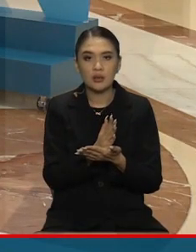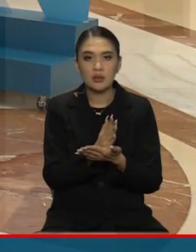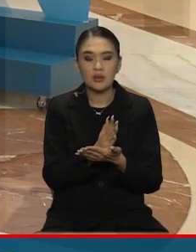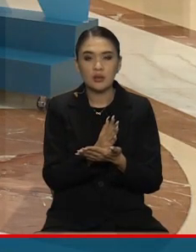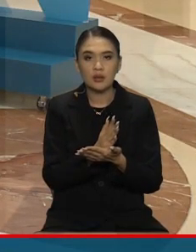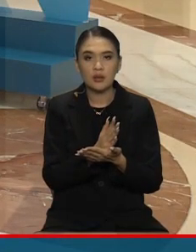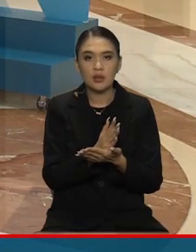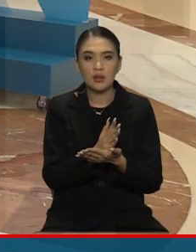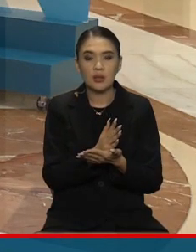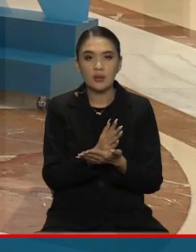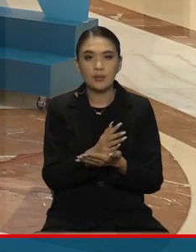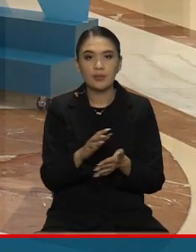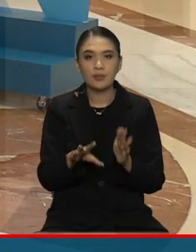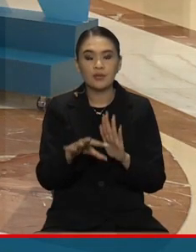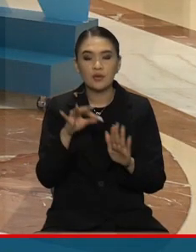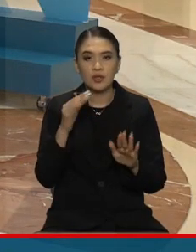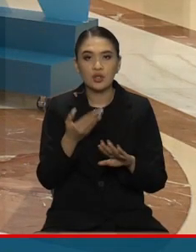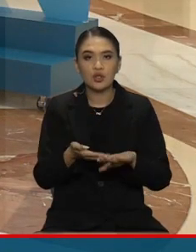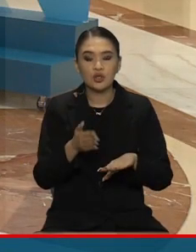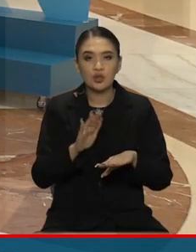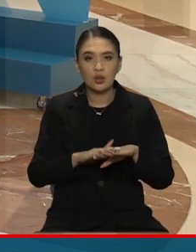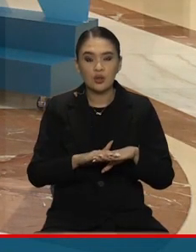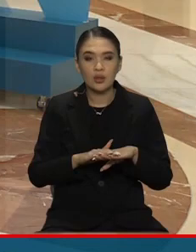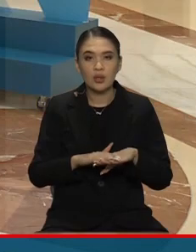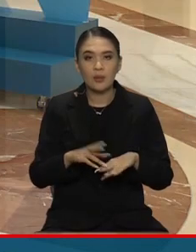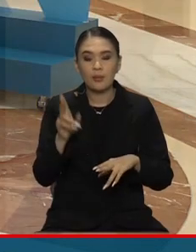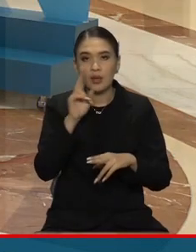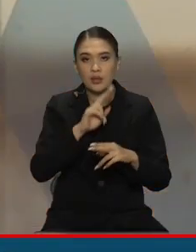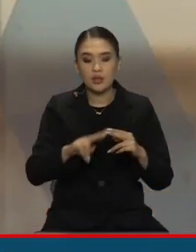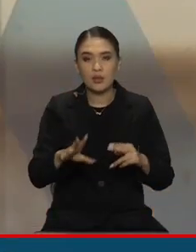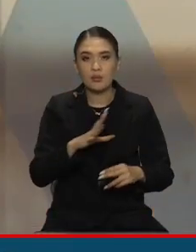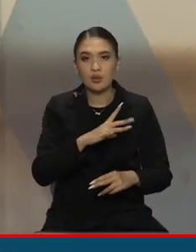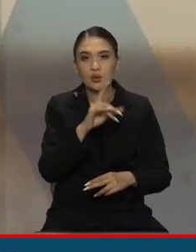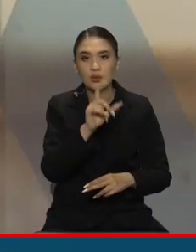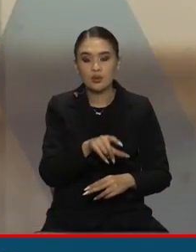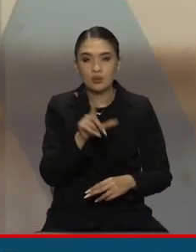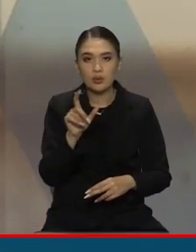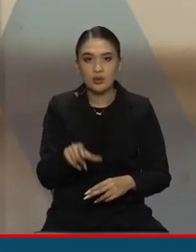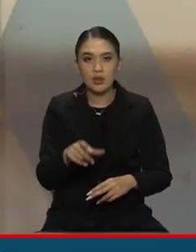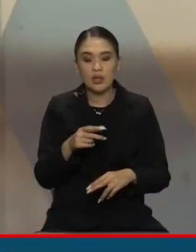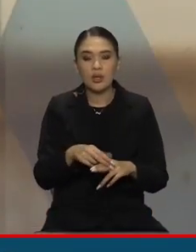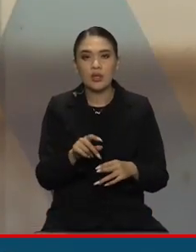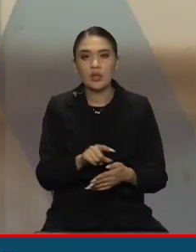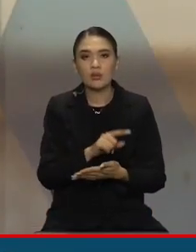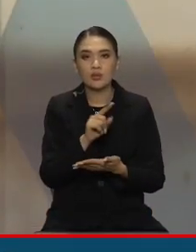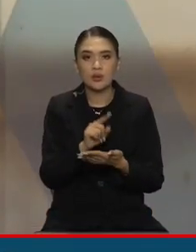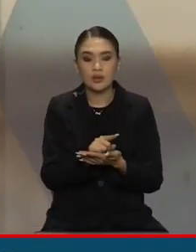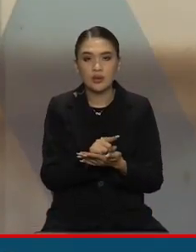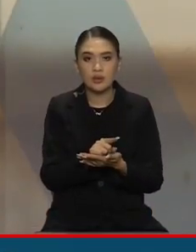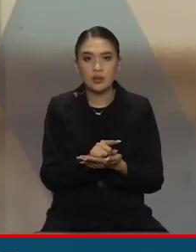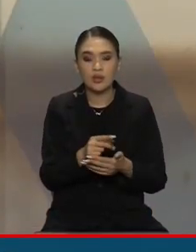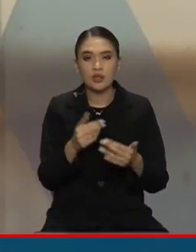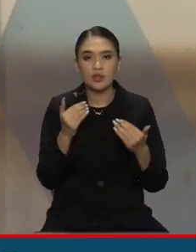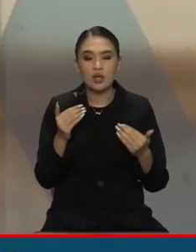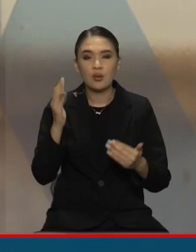Простите очень тяжёлые Да мы потеряли людей на и конечно теперь